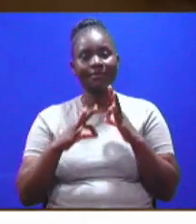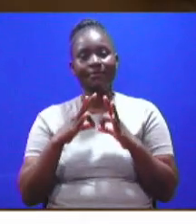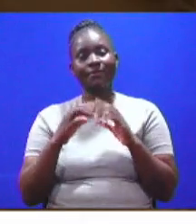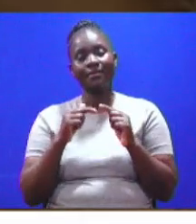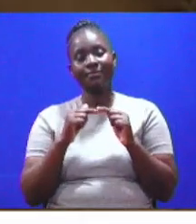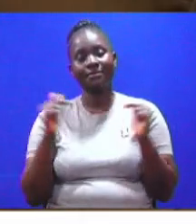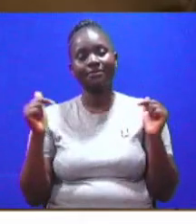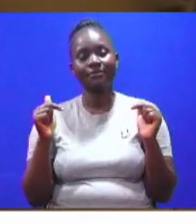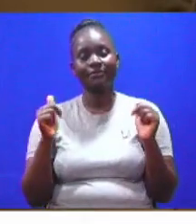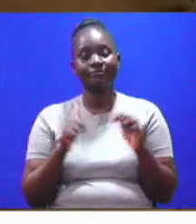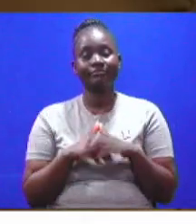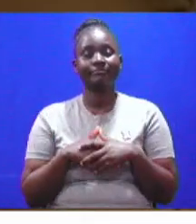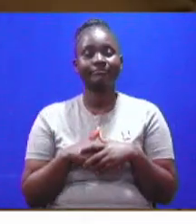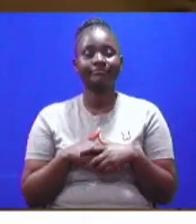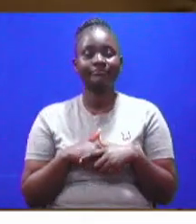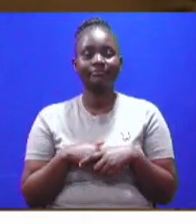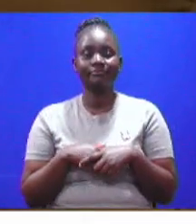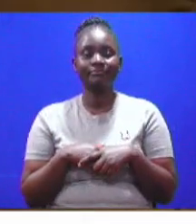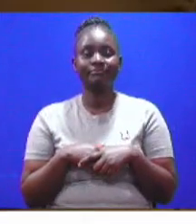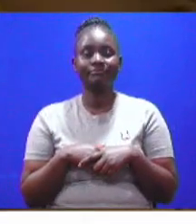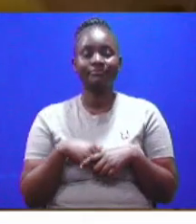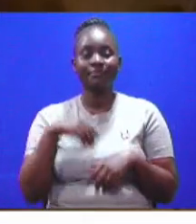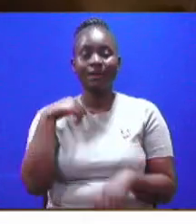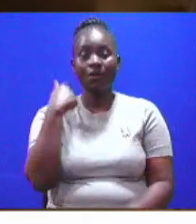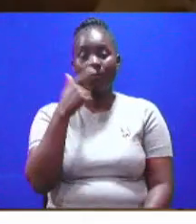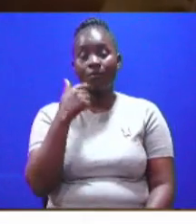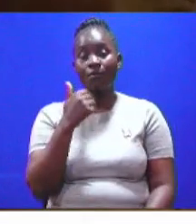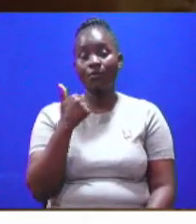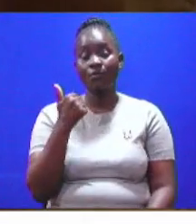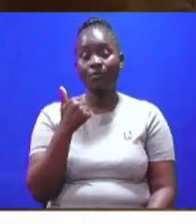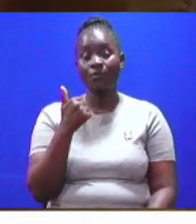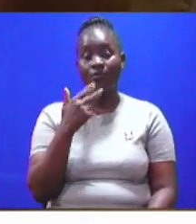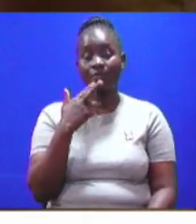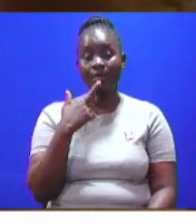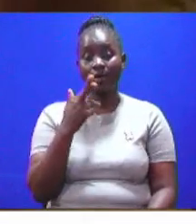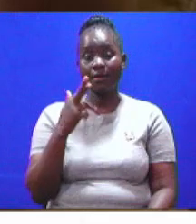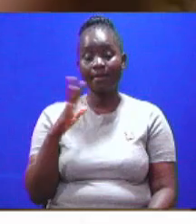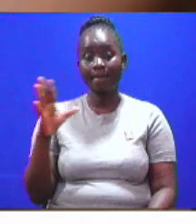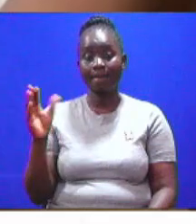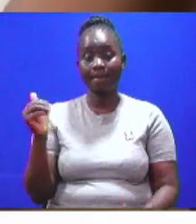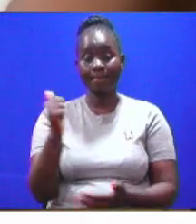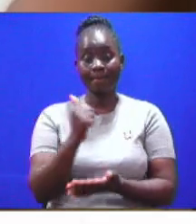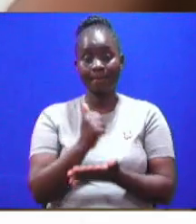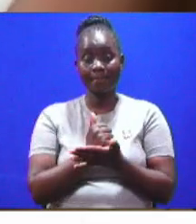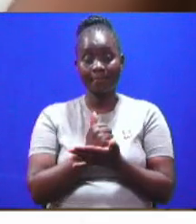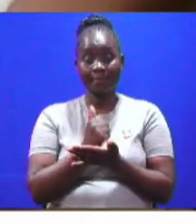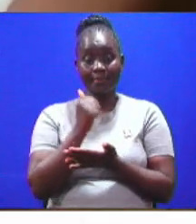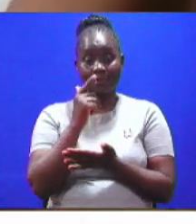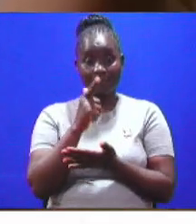opposition. Na wale wake ambao amechukua kwa serikali ile,